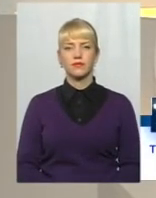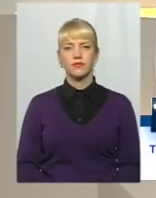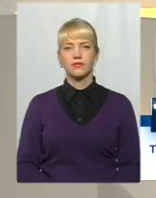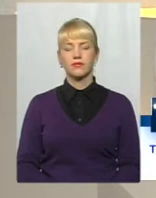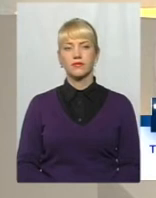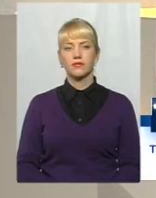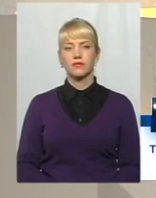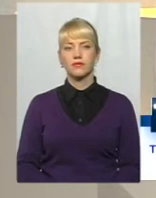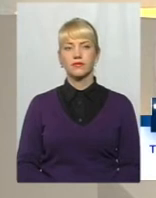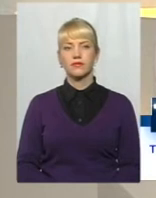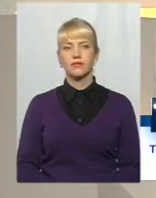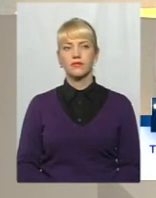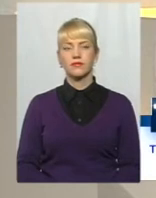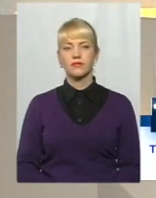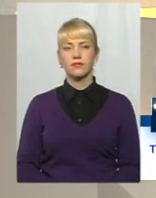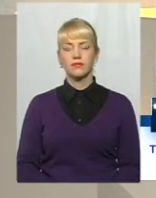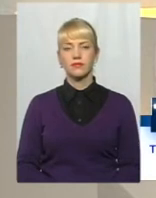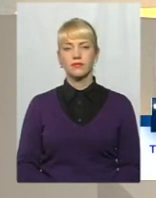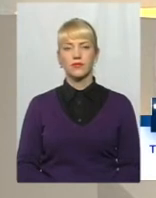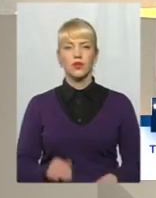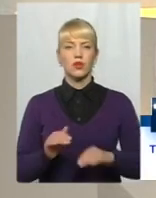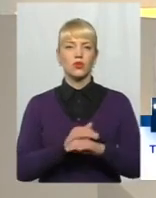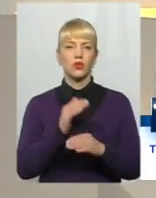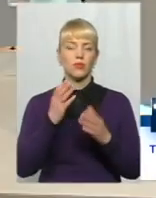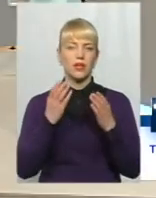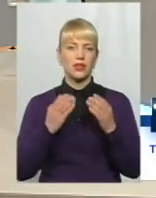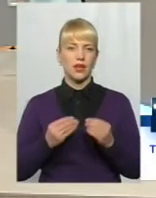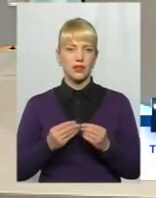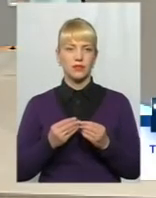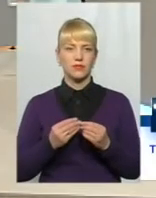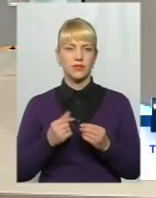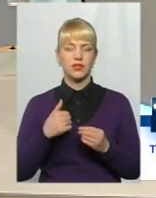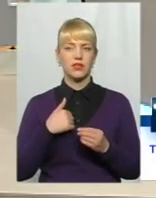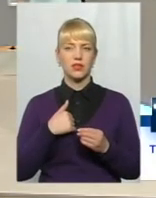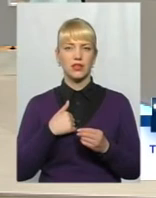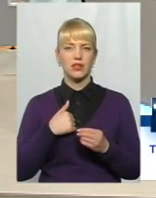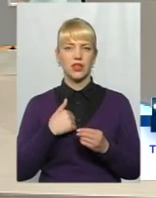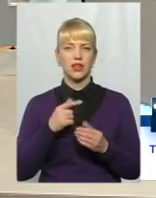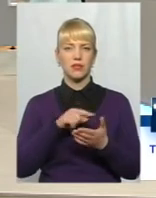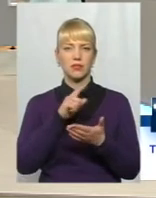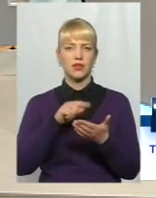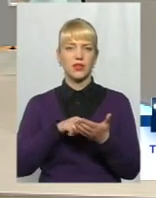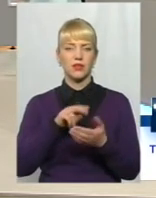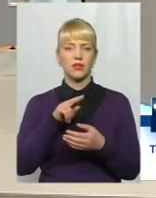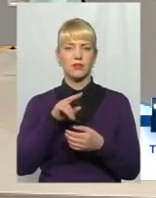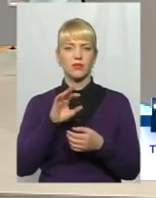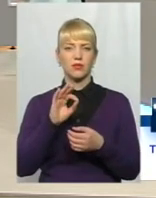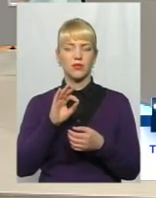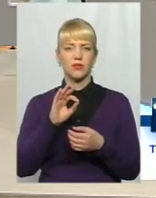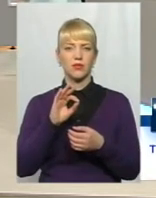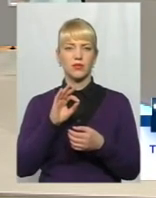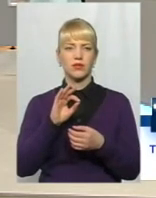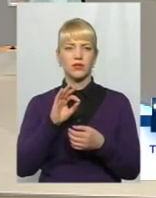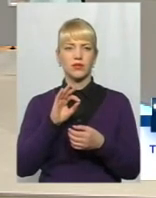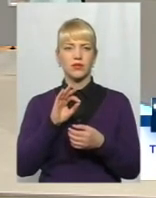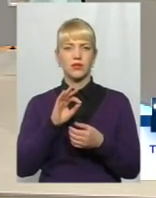дня! Алло! Доброго дня! Доброго дня! Я хотіла мати таке питання по приводу вигулу собачок.